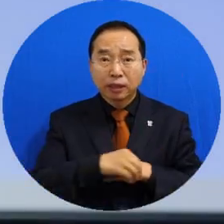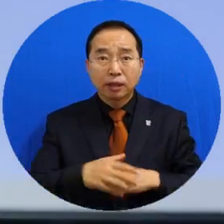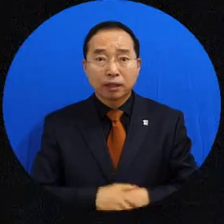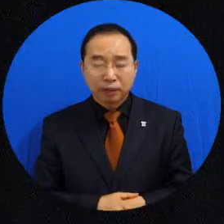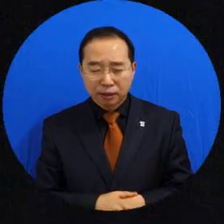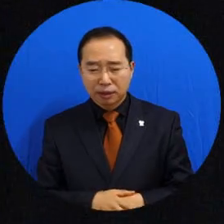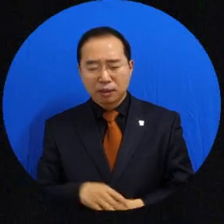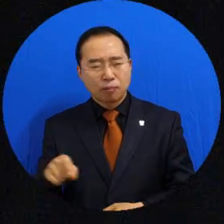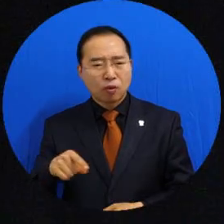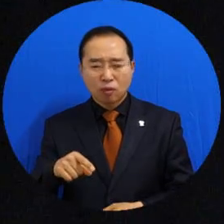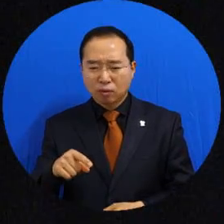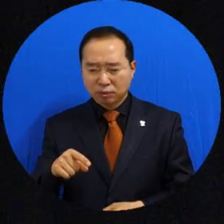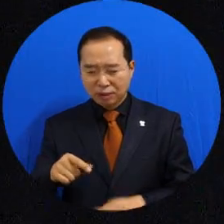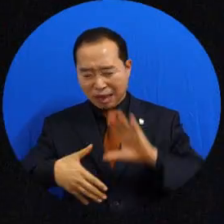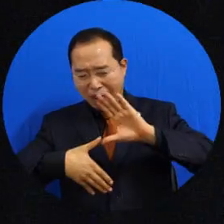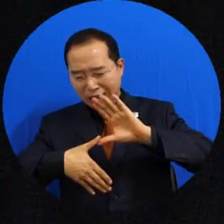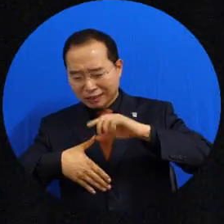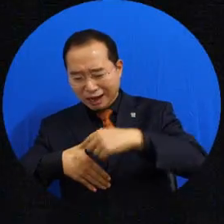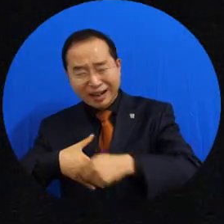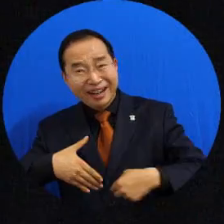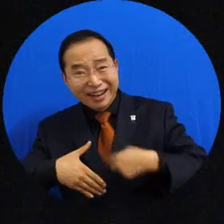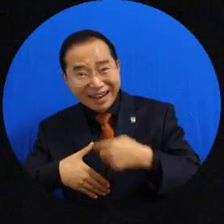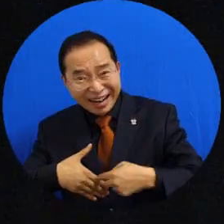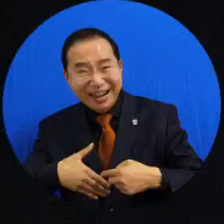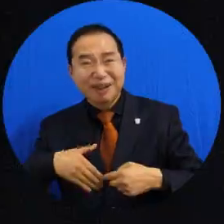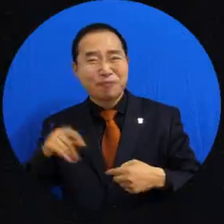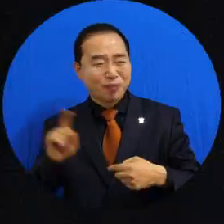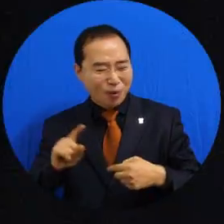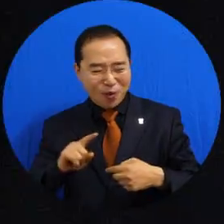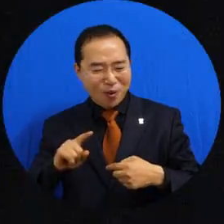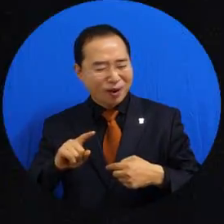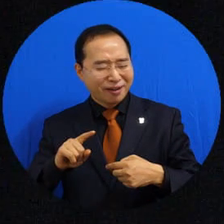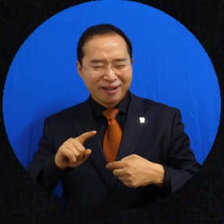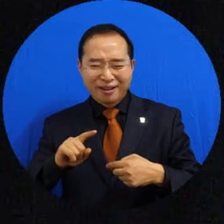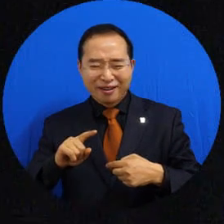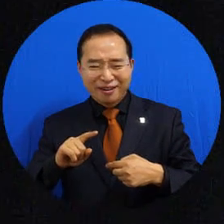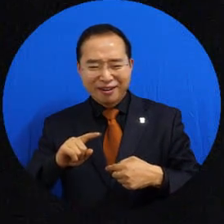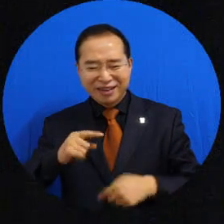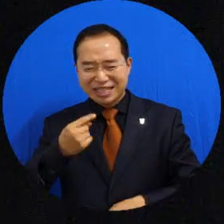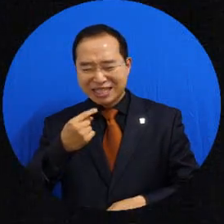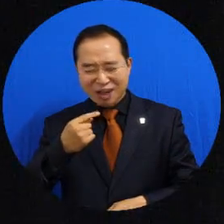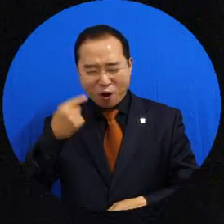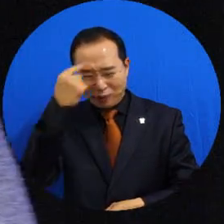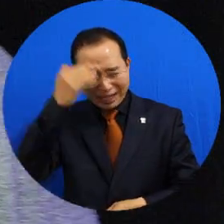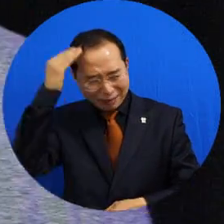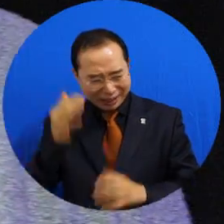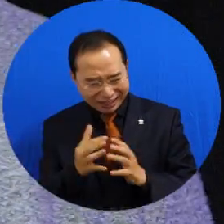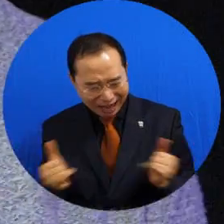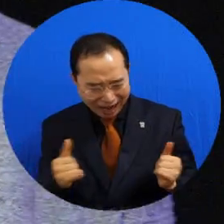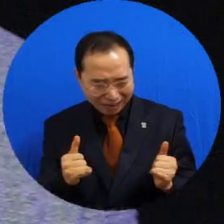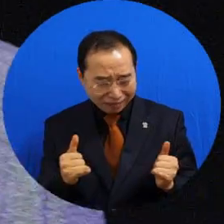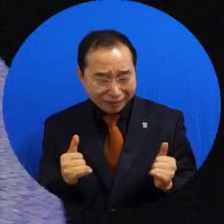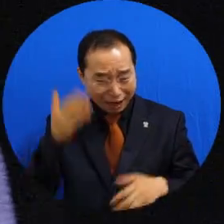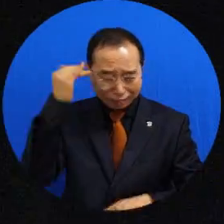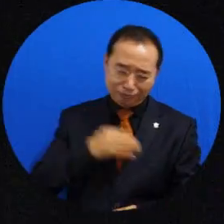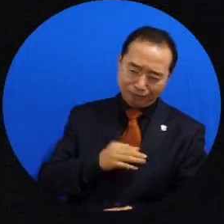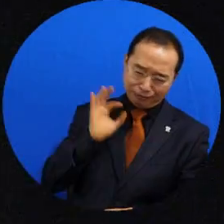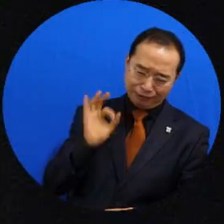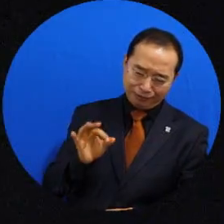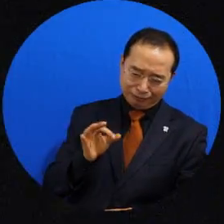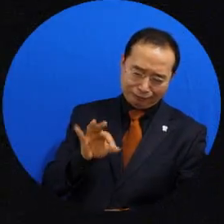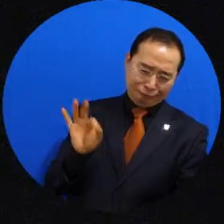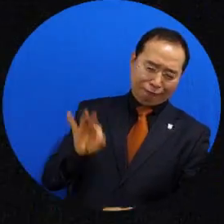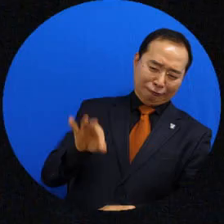사용하는 혹은 우리의 손님인 다른 소수민족 라틴 계열, 흑인 계열 혹은 다른 동남아